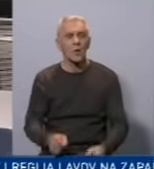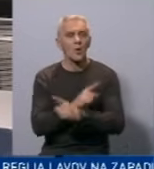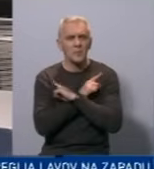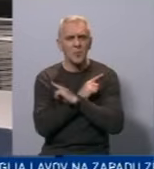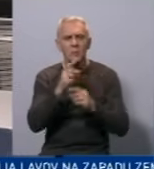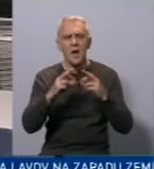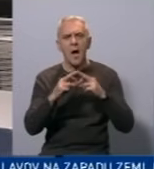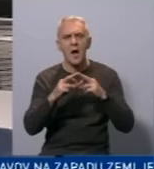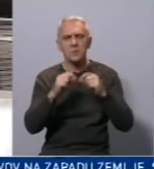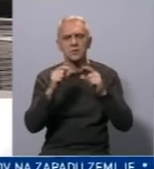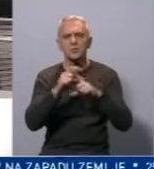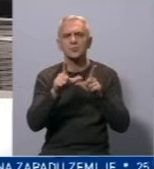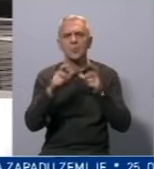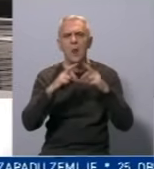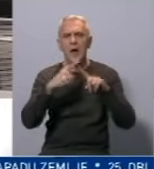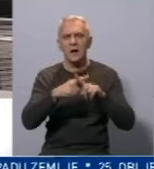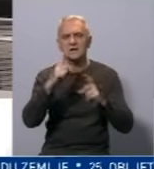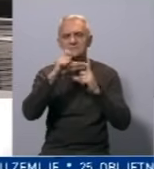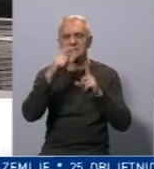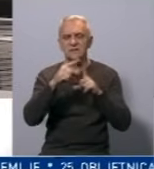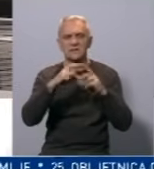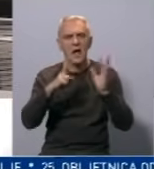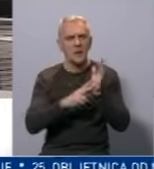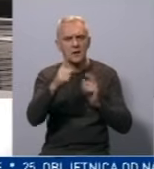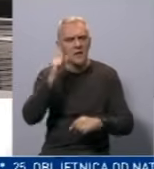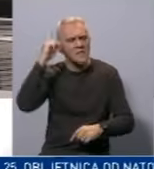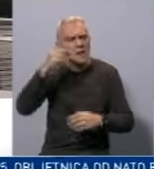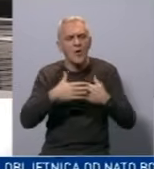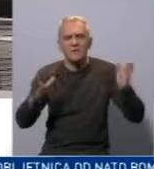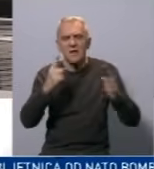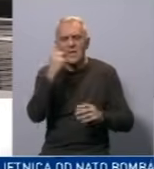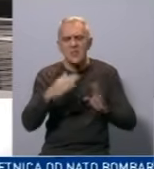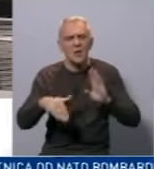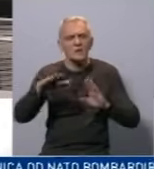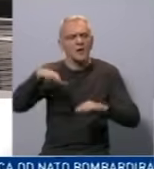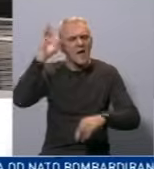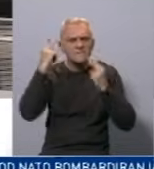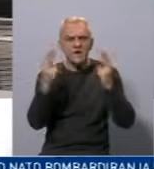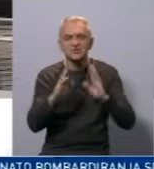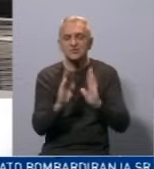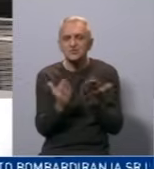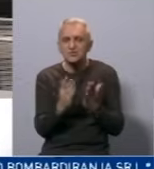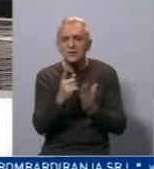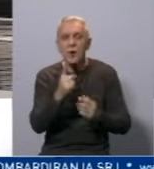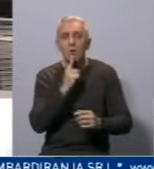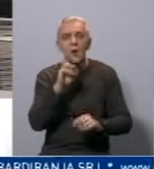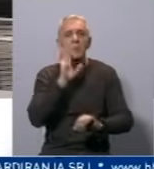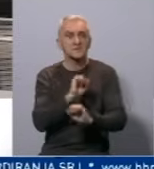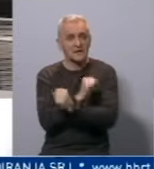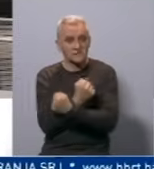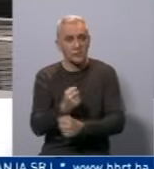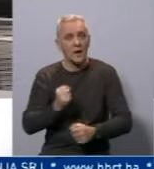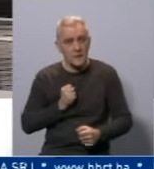Preminuo je Abdulah Sidran, intelektualni velikan i jedan od najznačajnijih književnika i autora kojeg je Bosna i